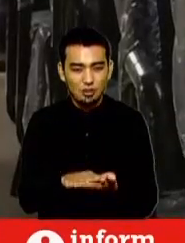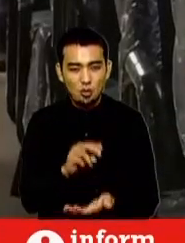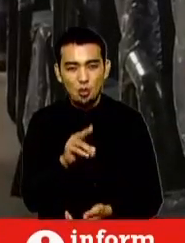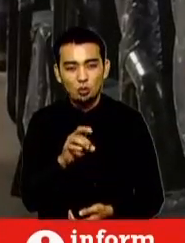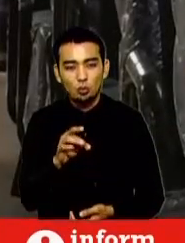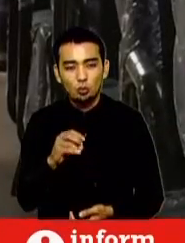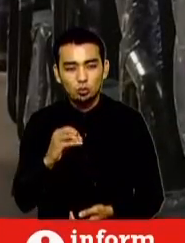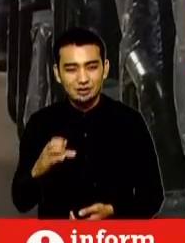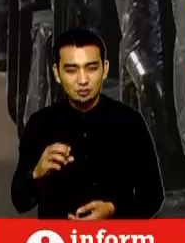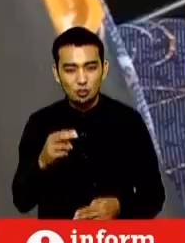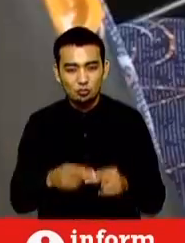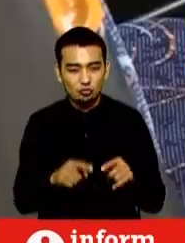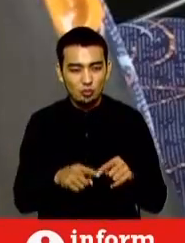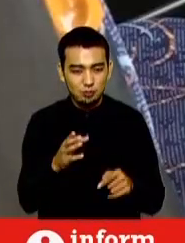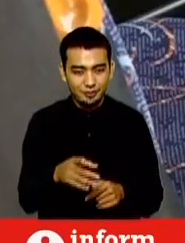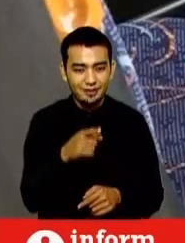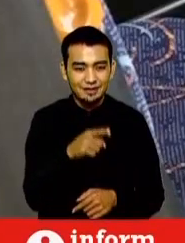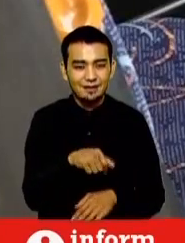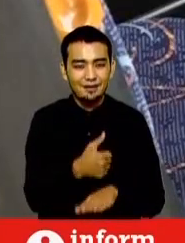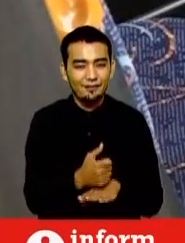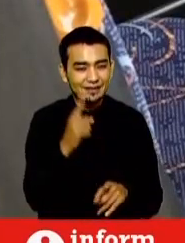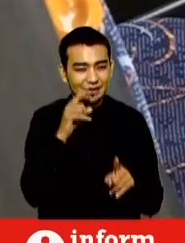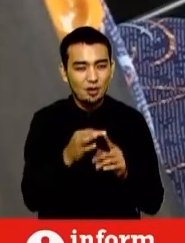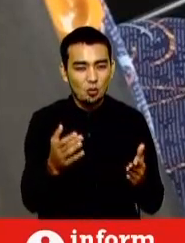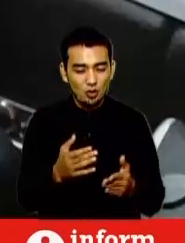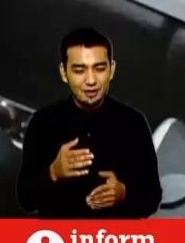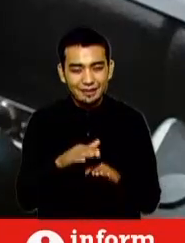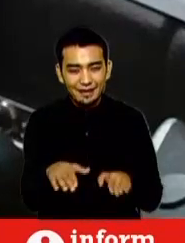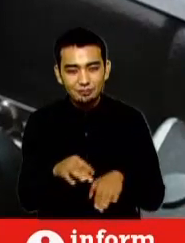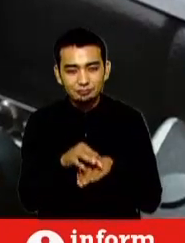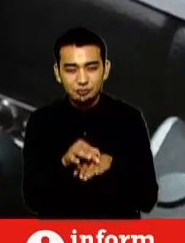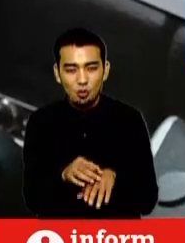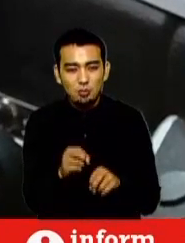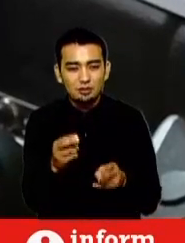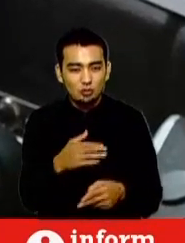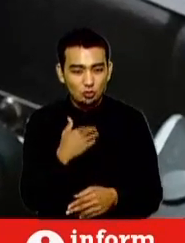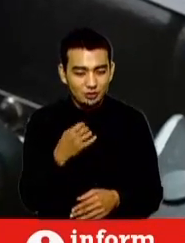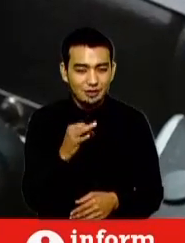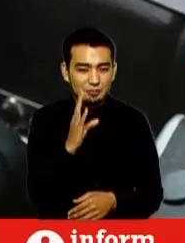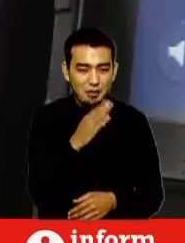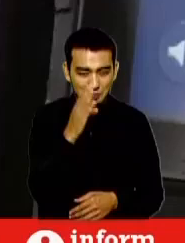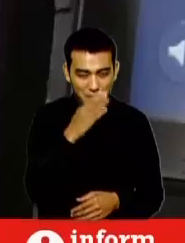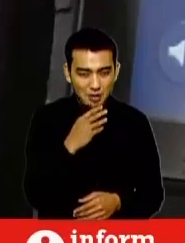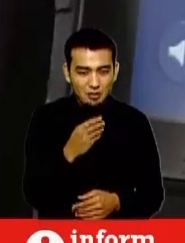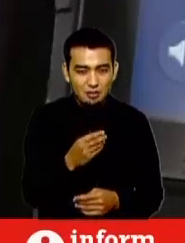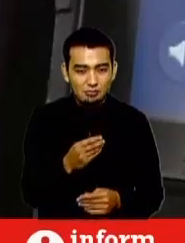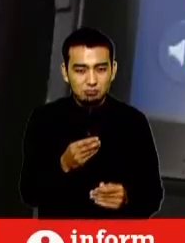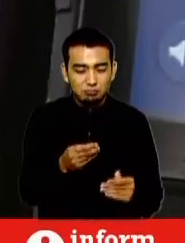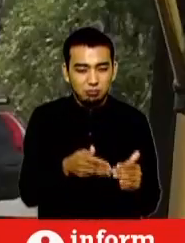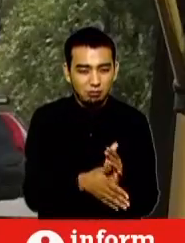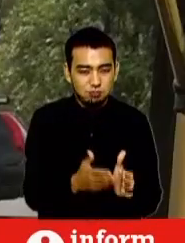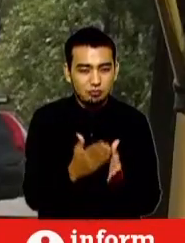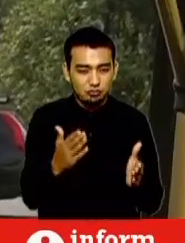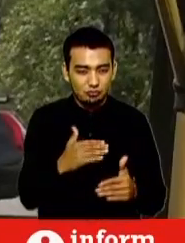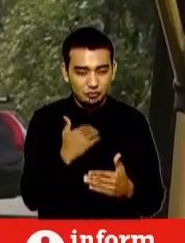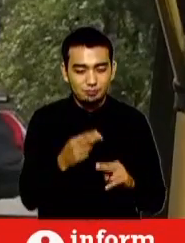rəsimlerin ayaqtaudu josparlap otur. Mundağı bastı maqsa təlimgerlerden oku oranına kaupsız jetkizu, əri atanaların kaltasına artıq salmaq tüsürmeu eken.